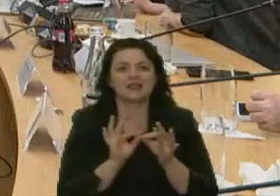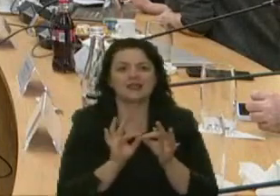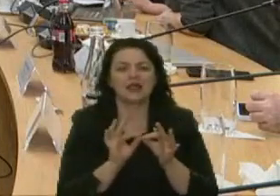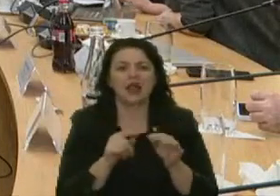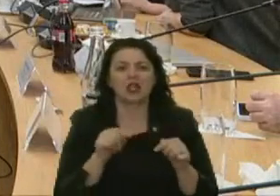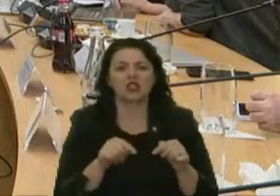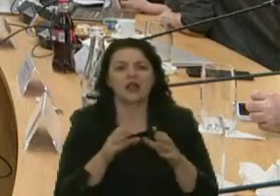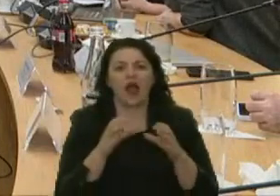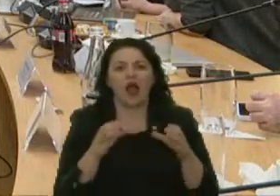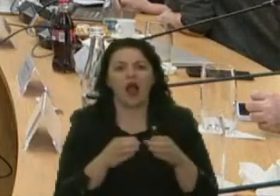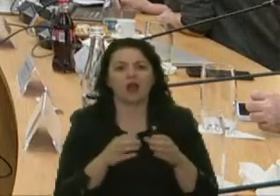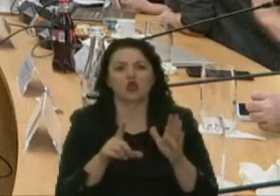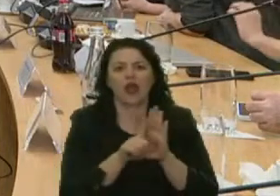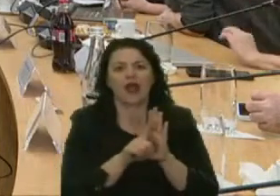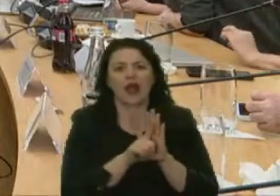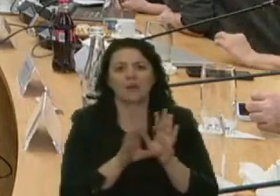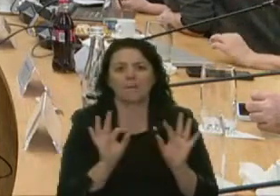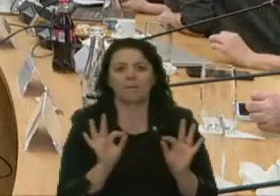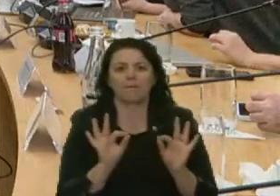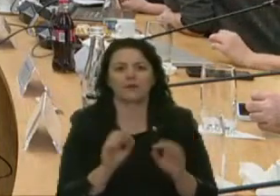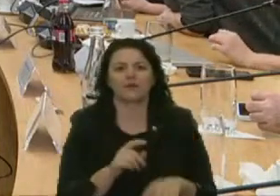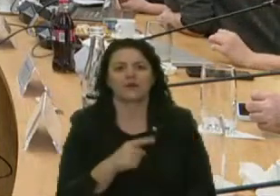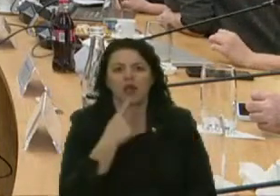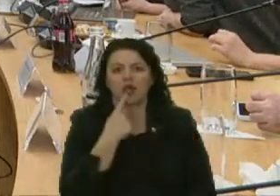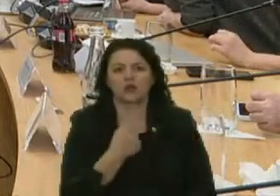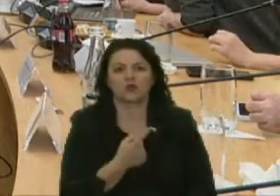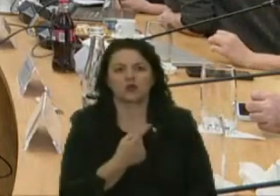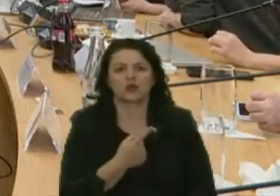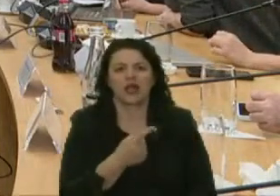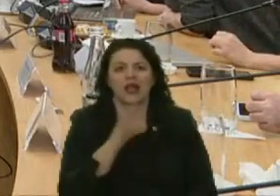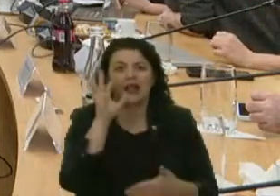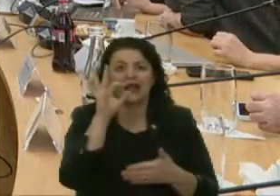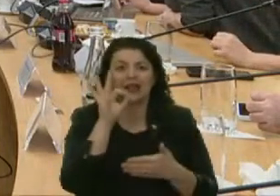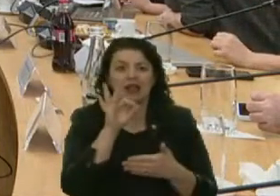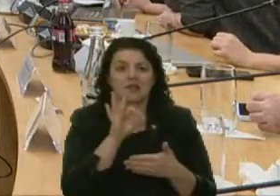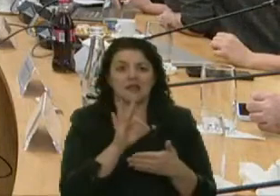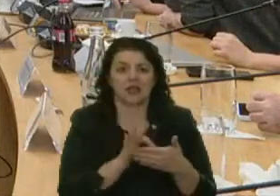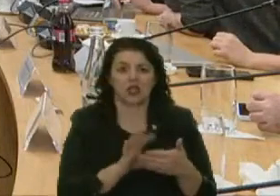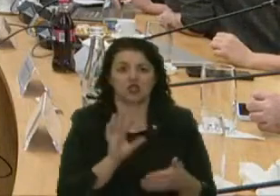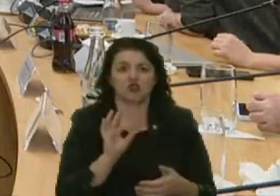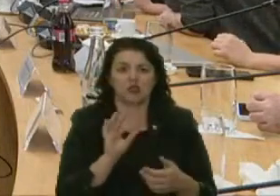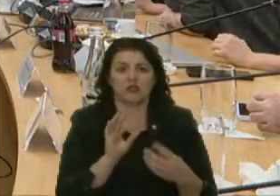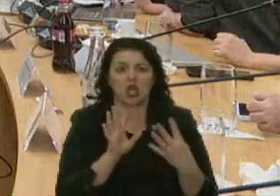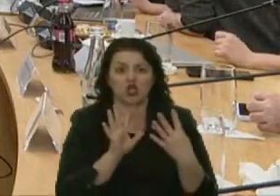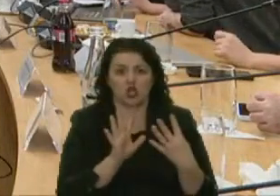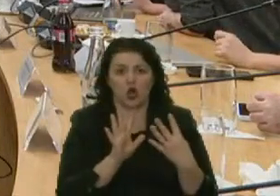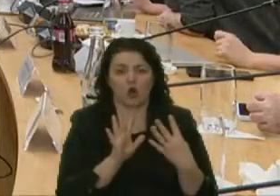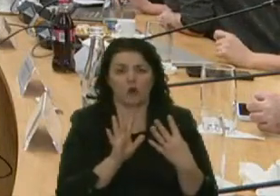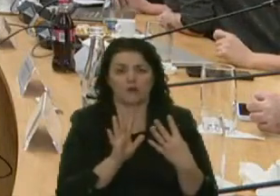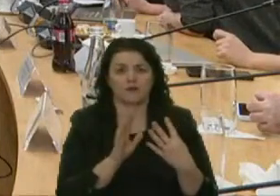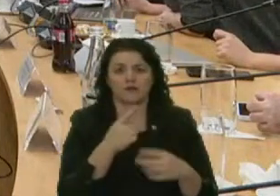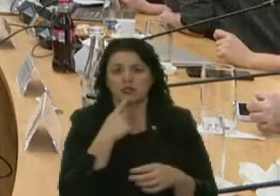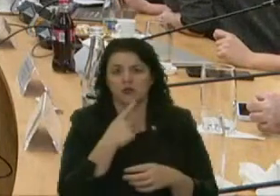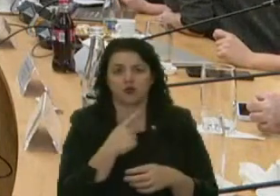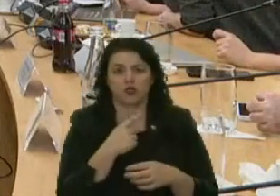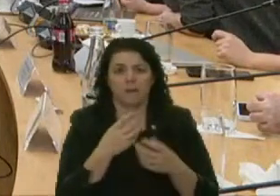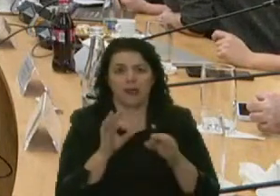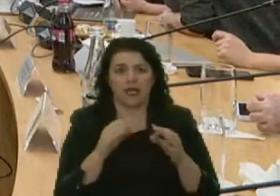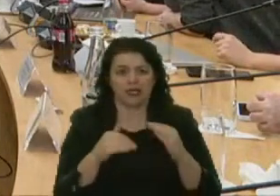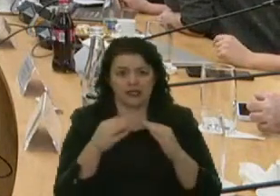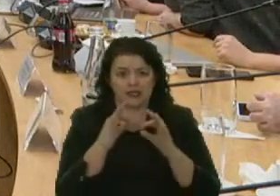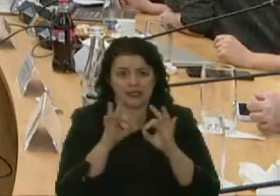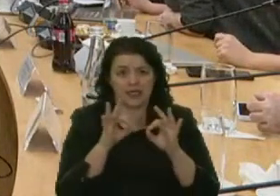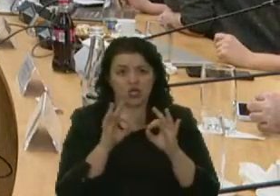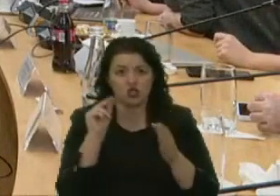este cadrul legal specific menționez numai lista semnatarilor are 59 dar menționez doar primii 10